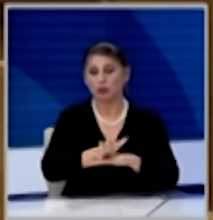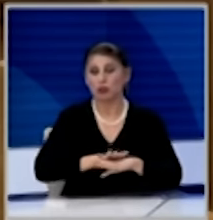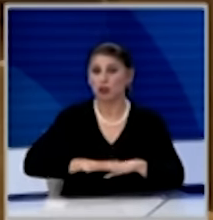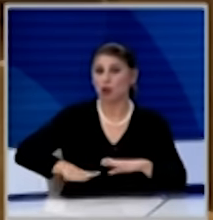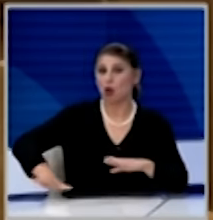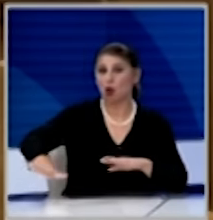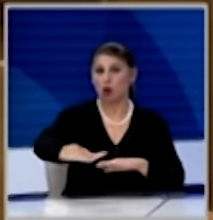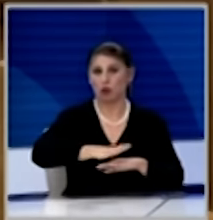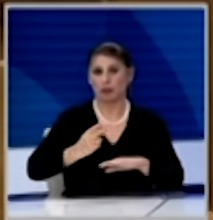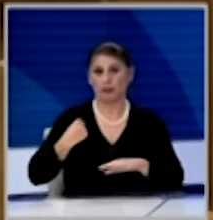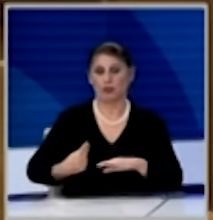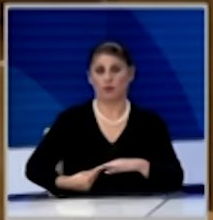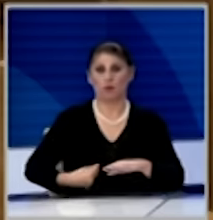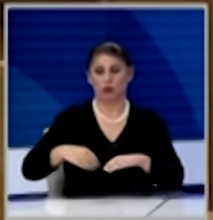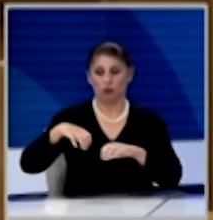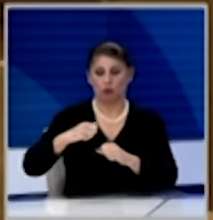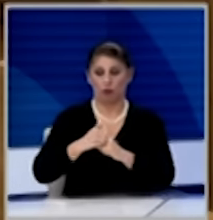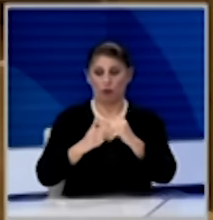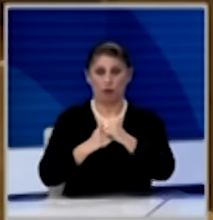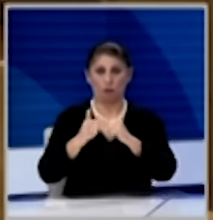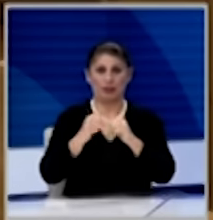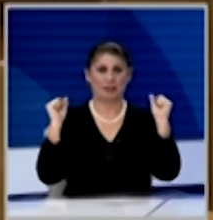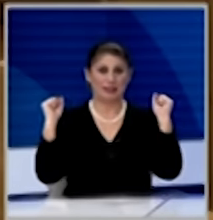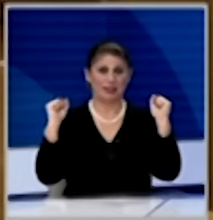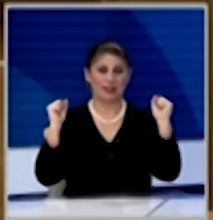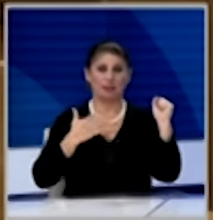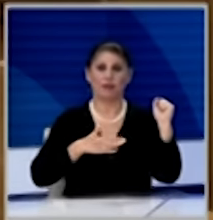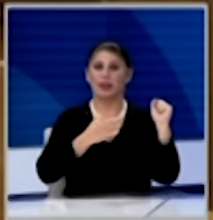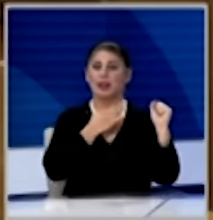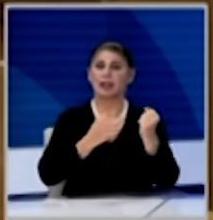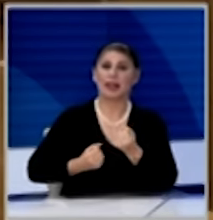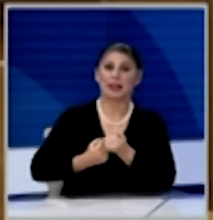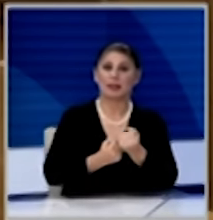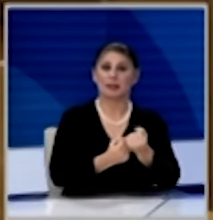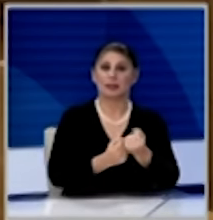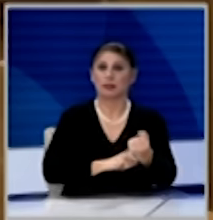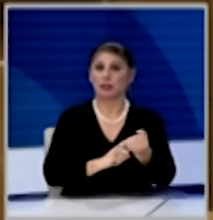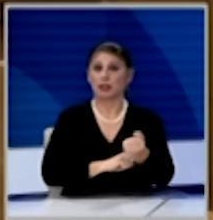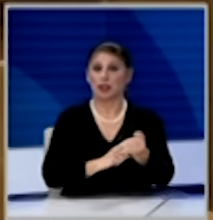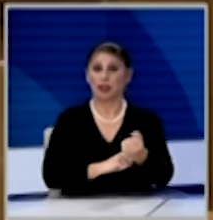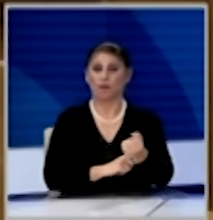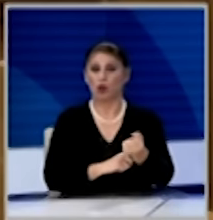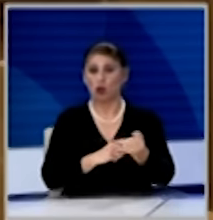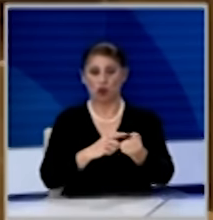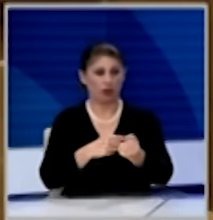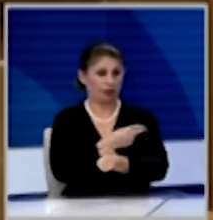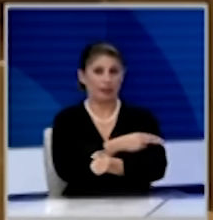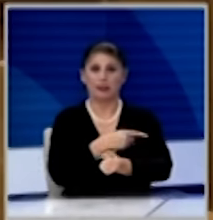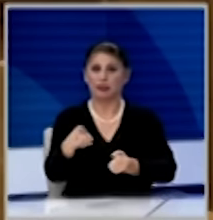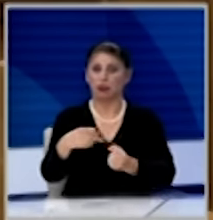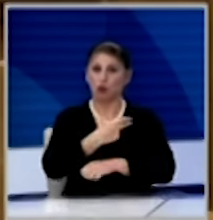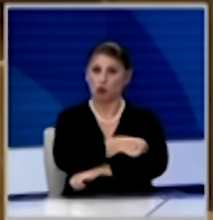όλες τις δημόσιες δομές υγείας χρειάζεται ενίσχυση ειδικά της πνευμο ογι ής κλινικής του νοσοκομείου